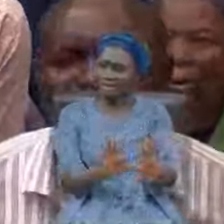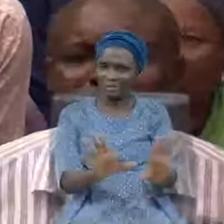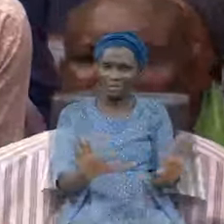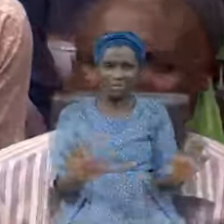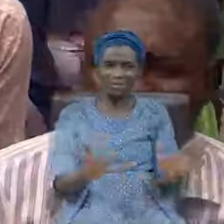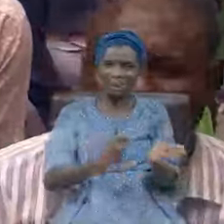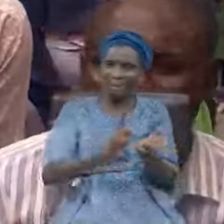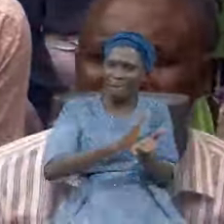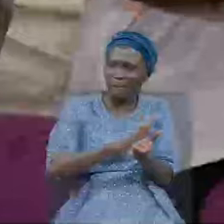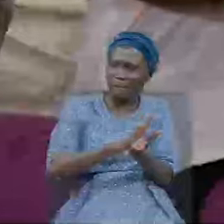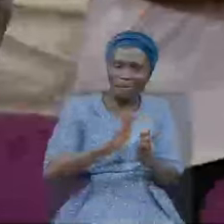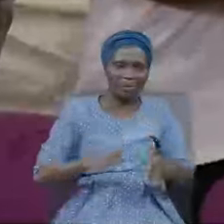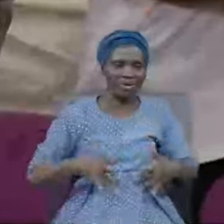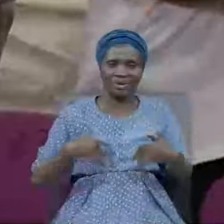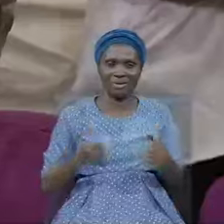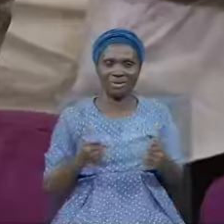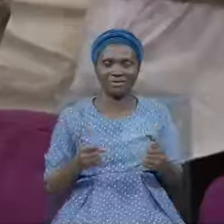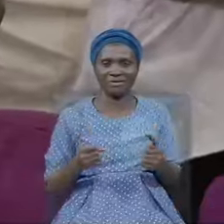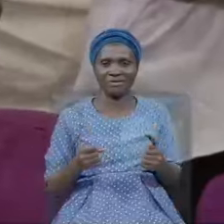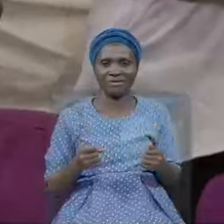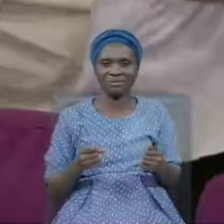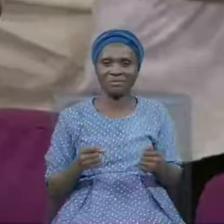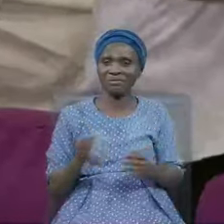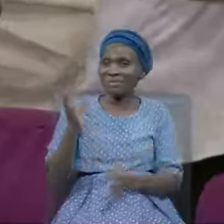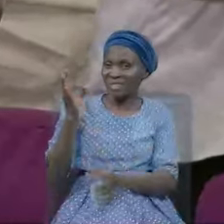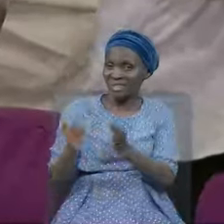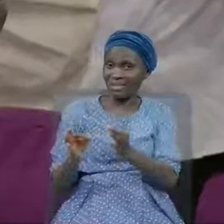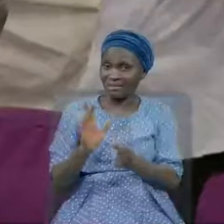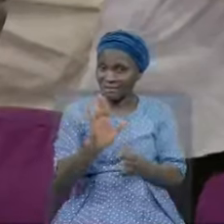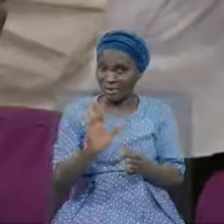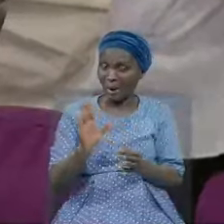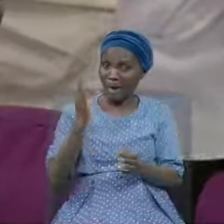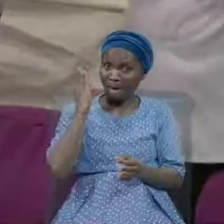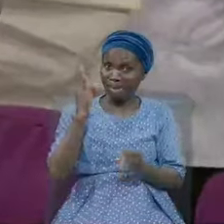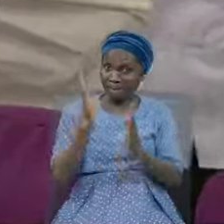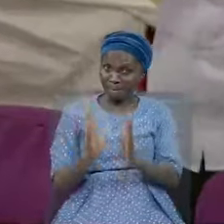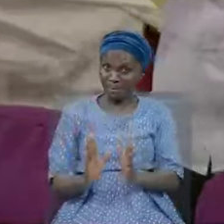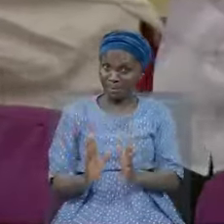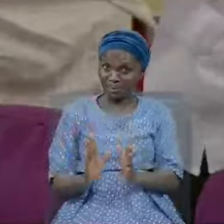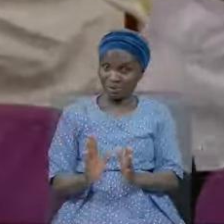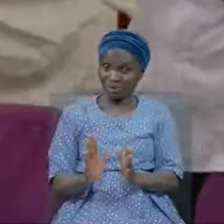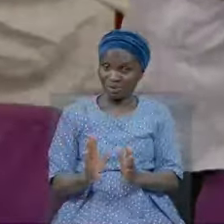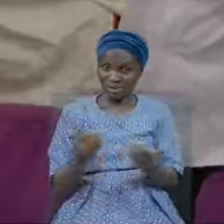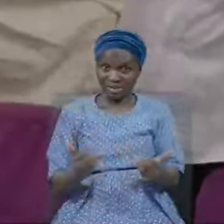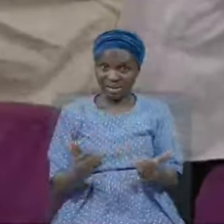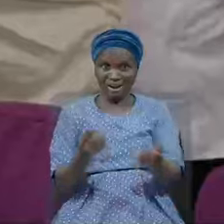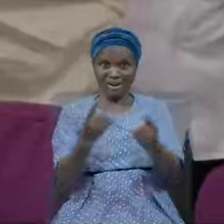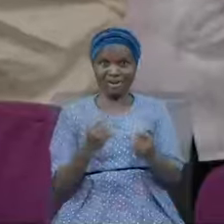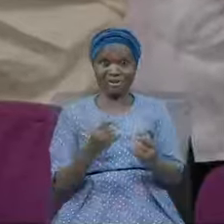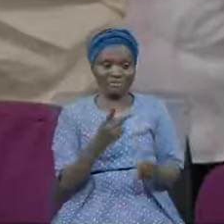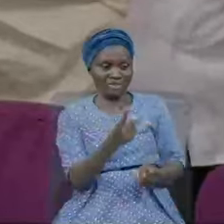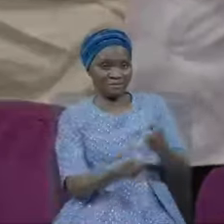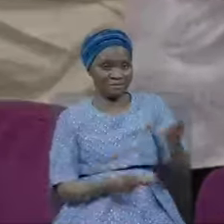La transparence. Si votre pasteur doit venir à vous, au